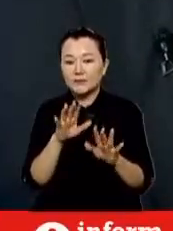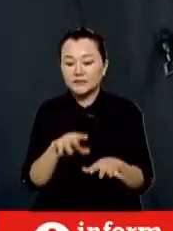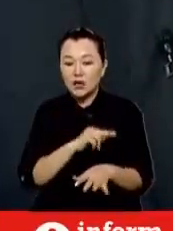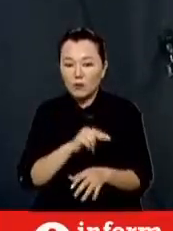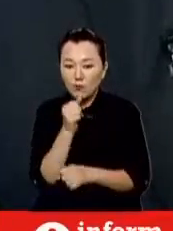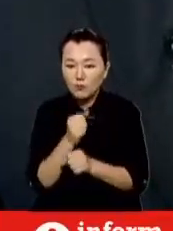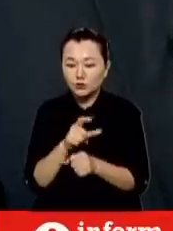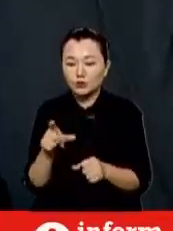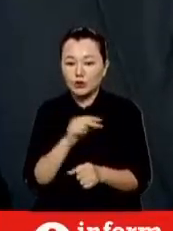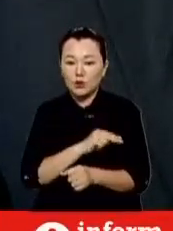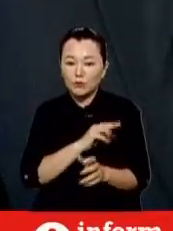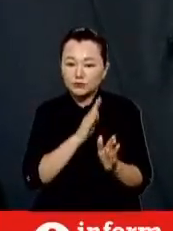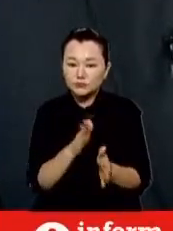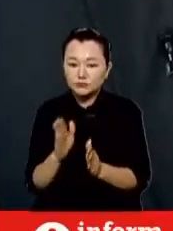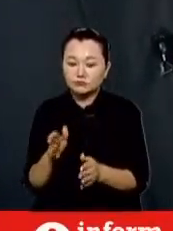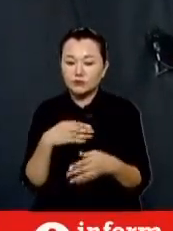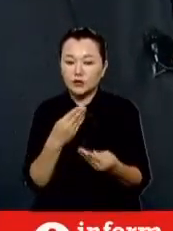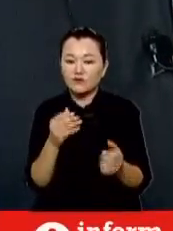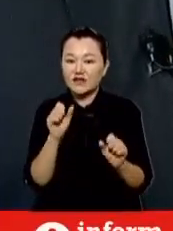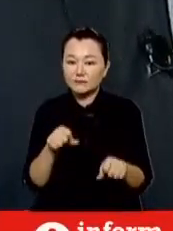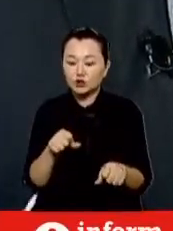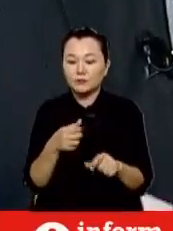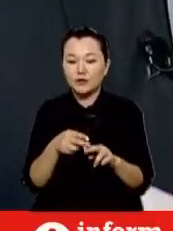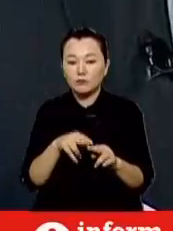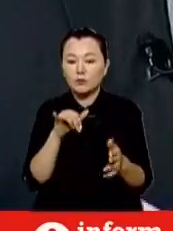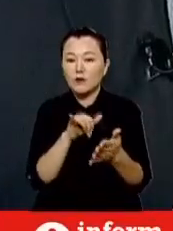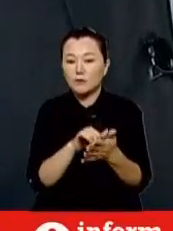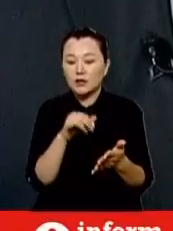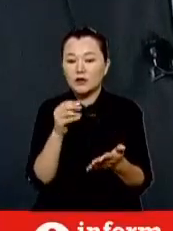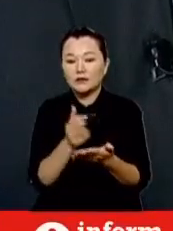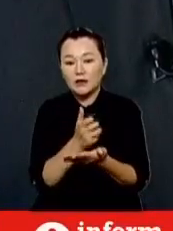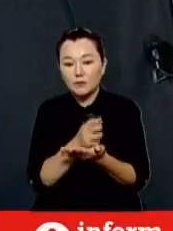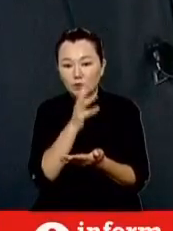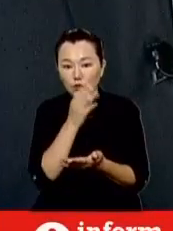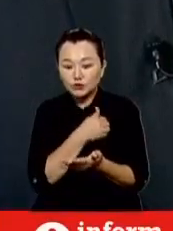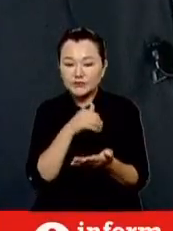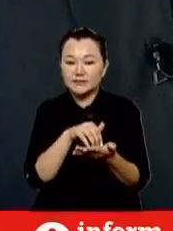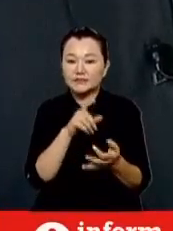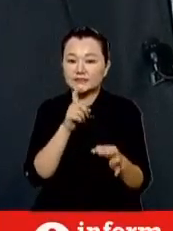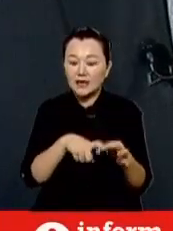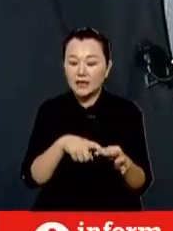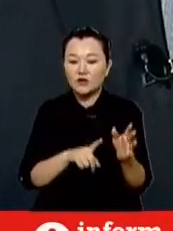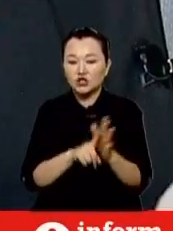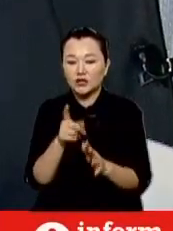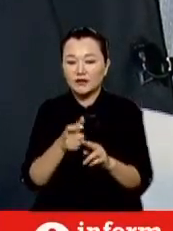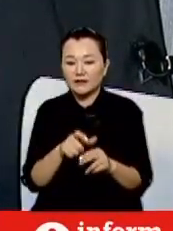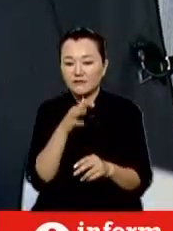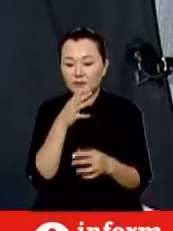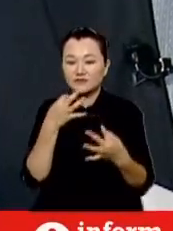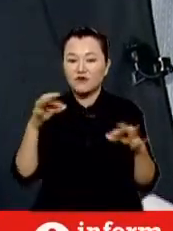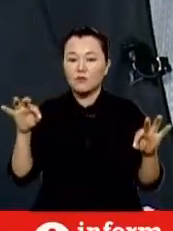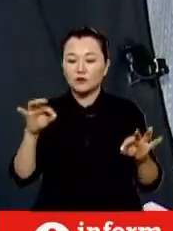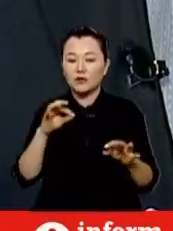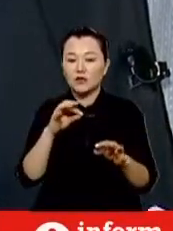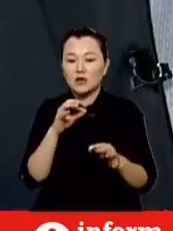адамдардың қызметін реттеуге мүмкіндік береді. Өйткені енді платформаға табыс табу үшін тіркелген тұрғын сол сәттен бастап-ақ тәуелсіз